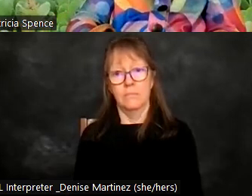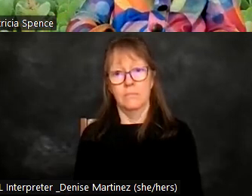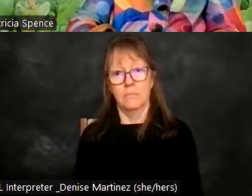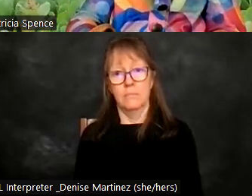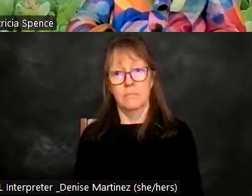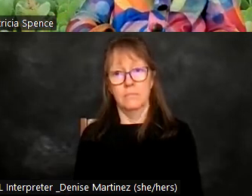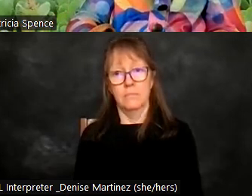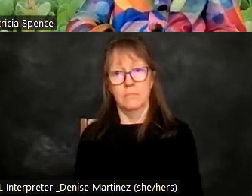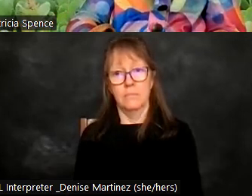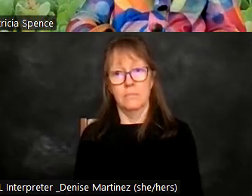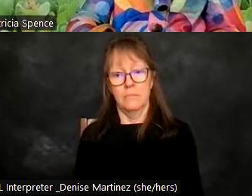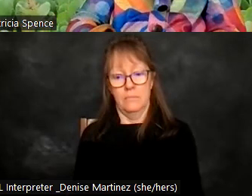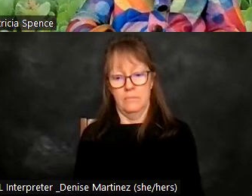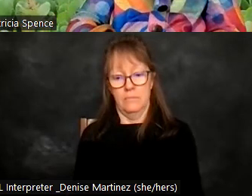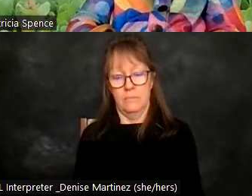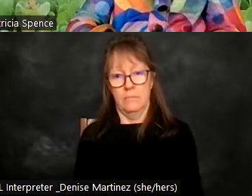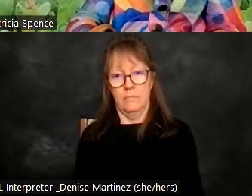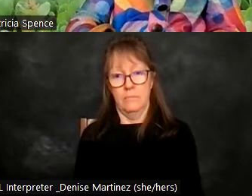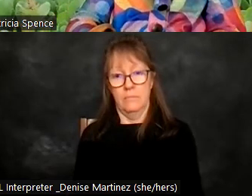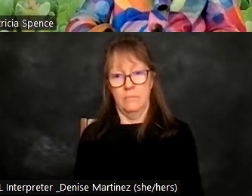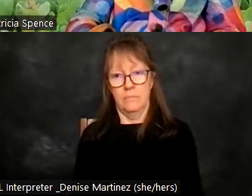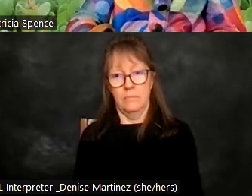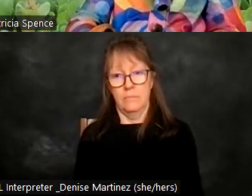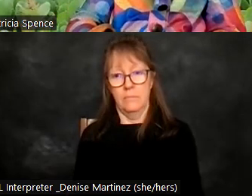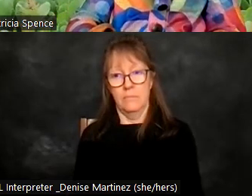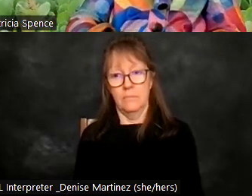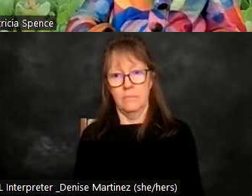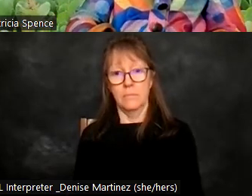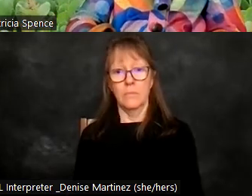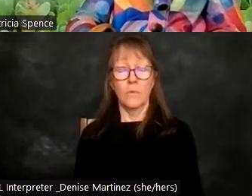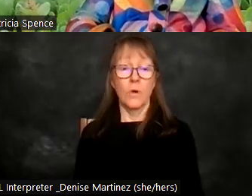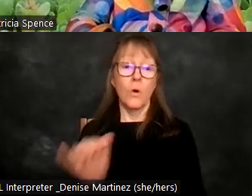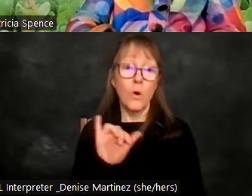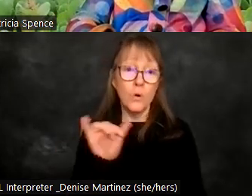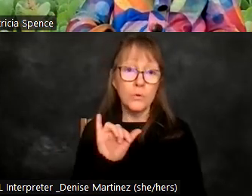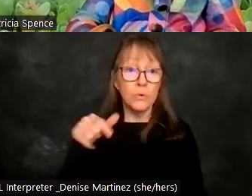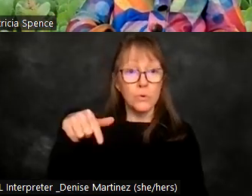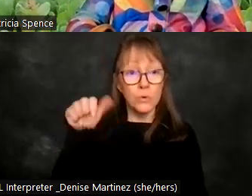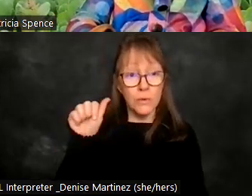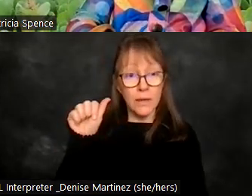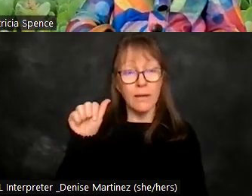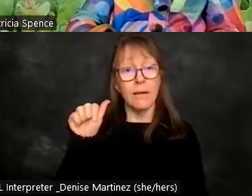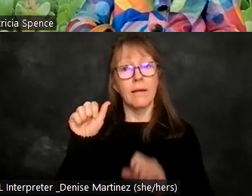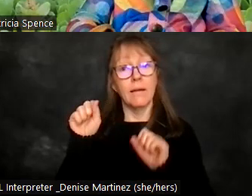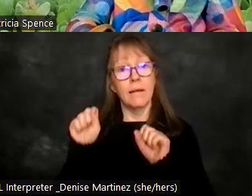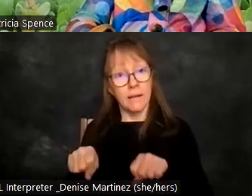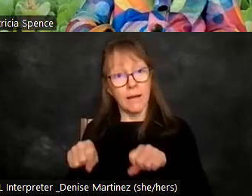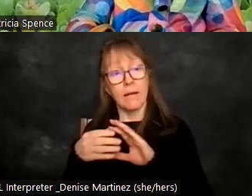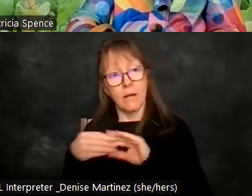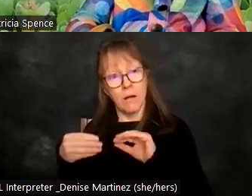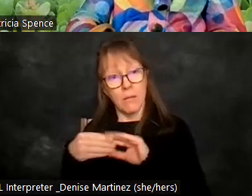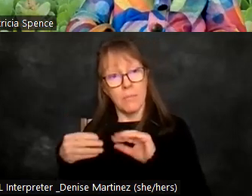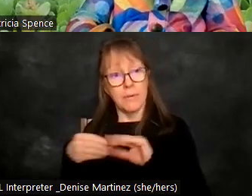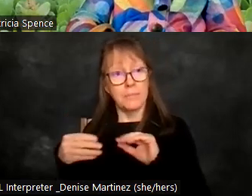Just want to remind folks that they can also comment via the Q&A. Et donc, on va poser des questions, vous voulez faire nous changer quelqu'un pose une question, on a